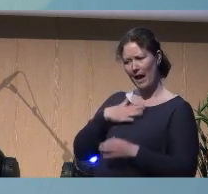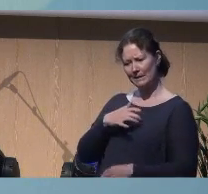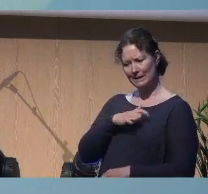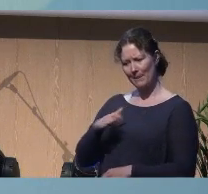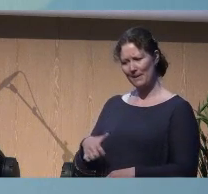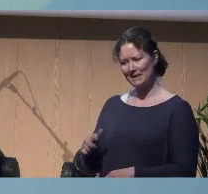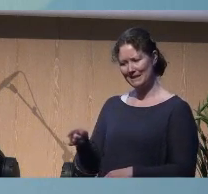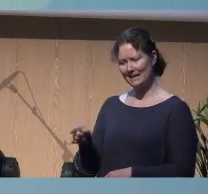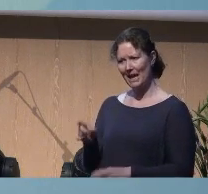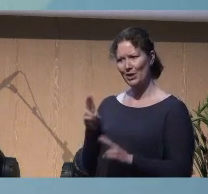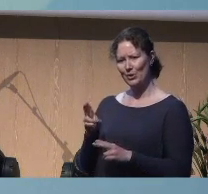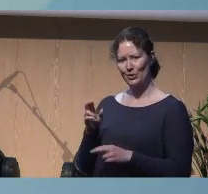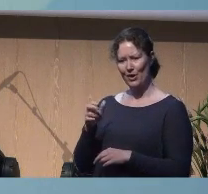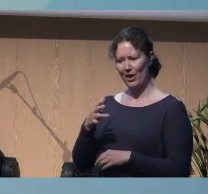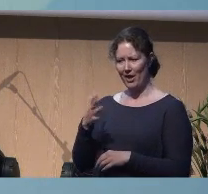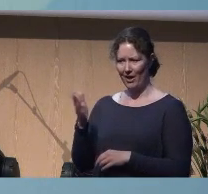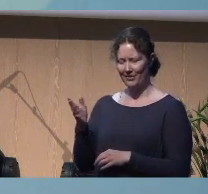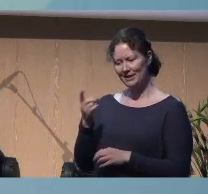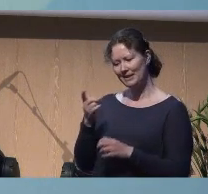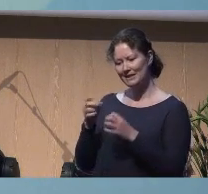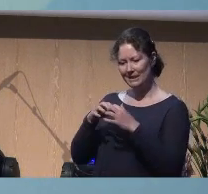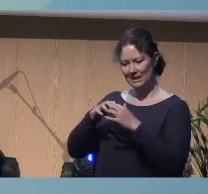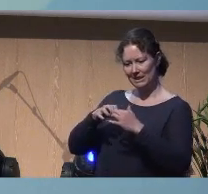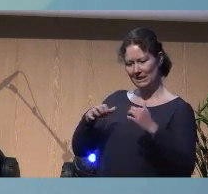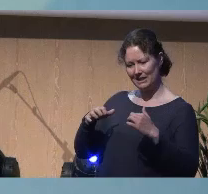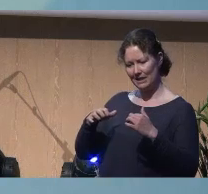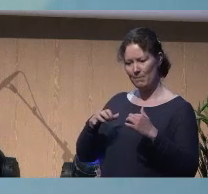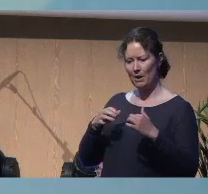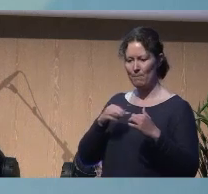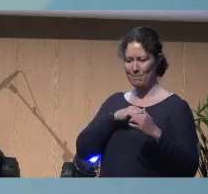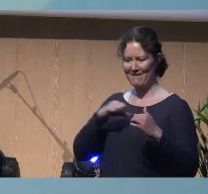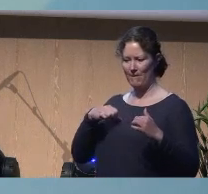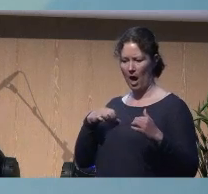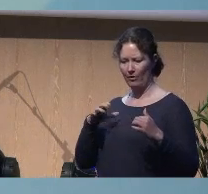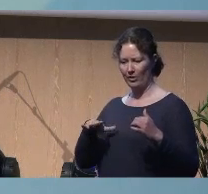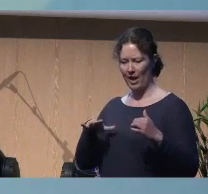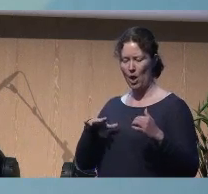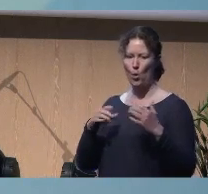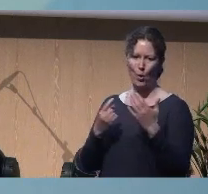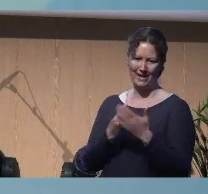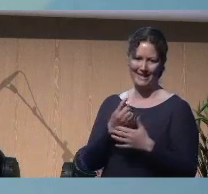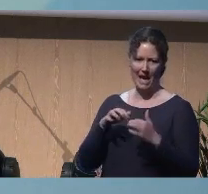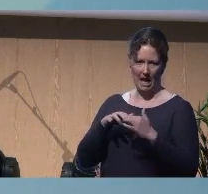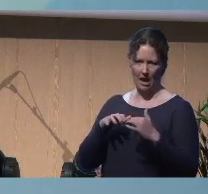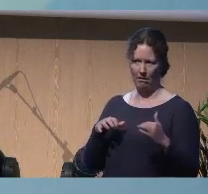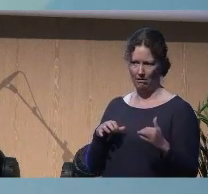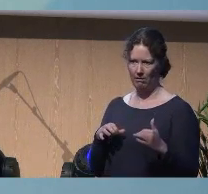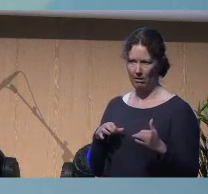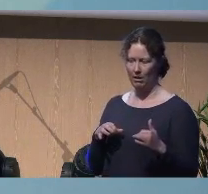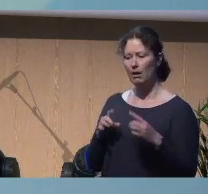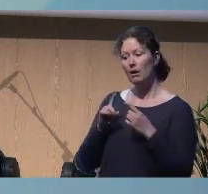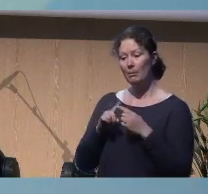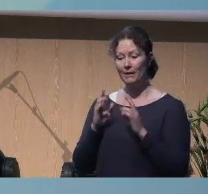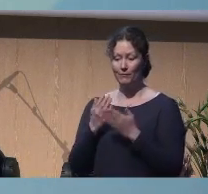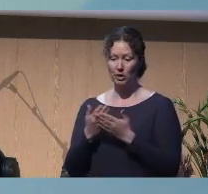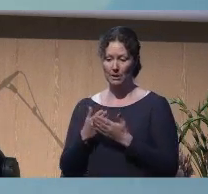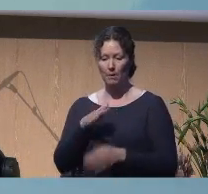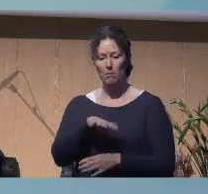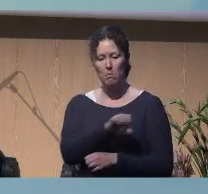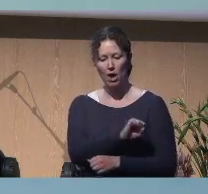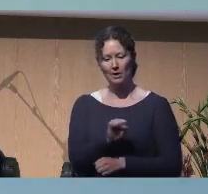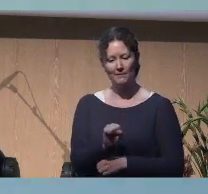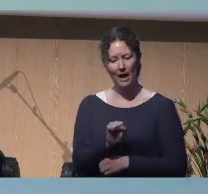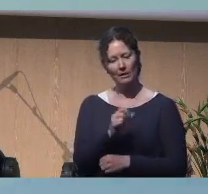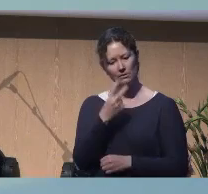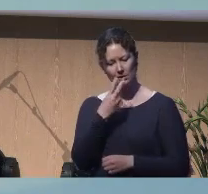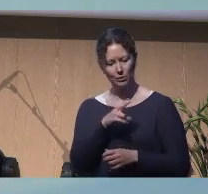også andre skjelner mellom private og ideelle. Men for eksempel på barnevernet synes det nå